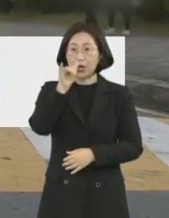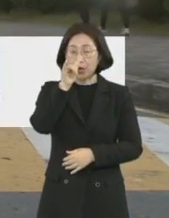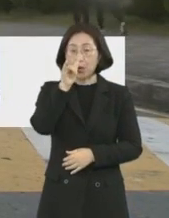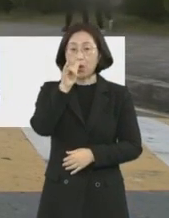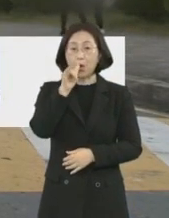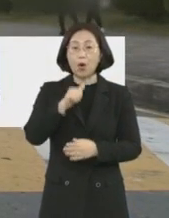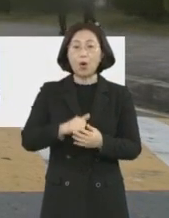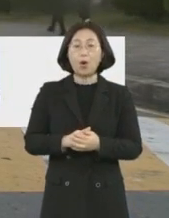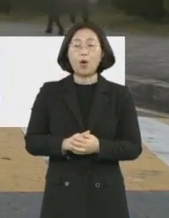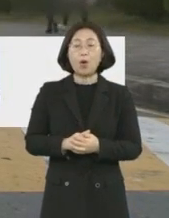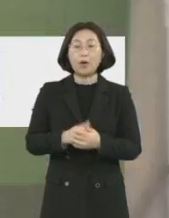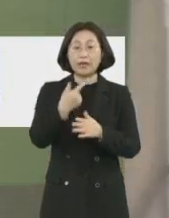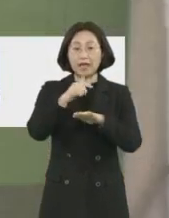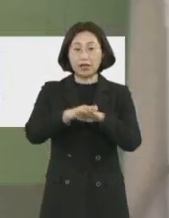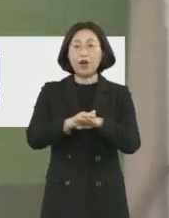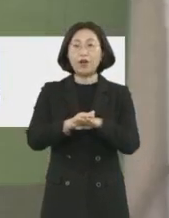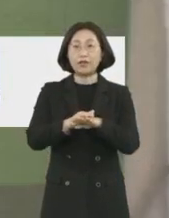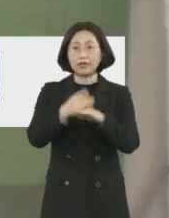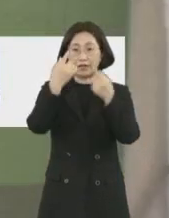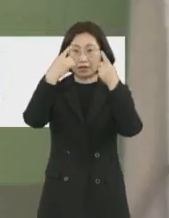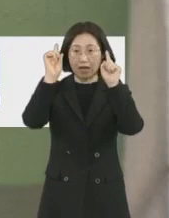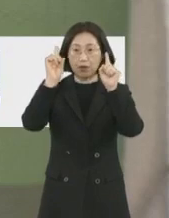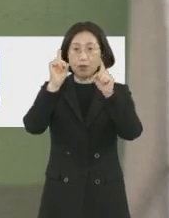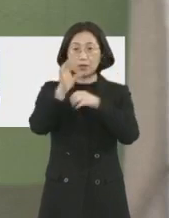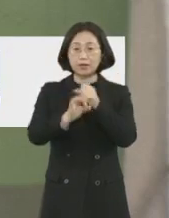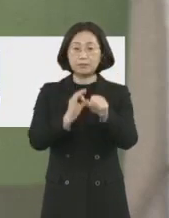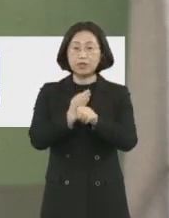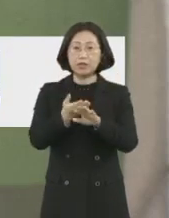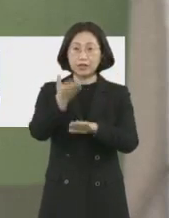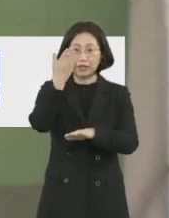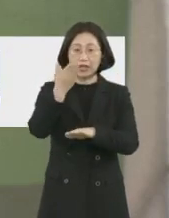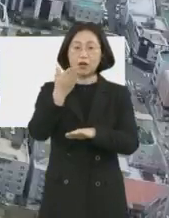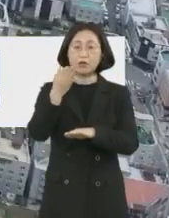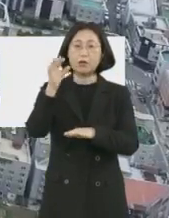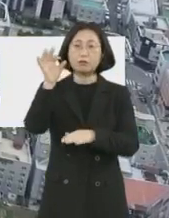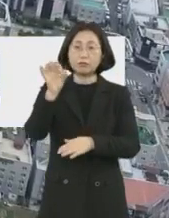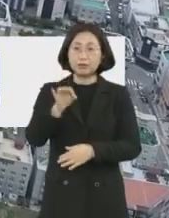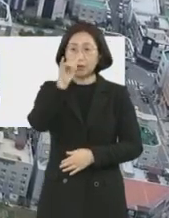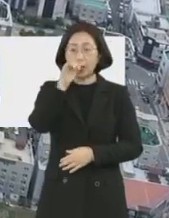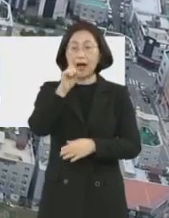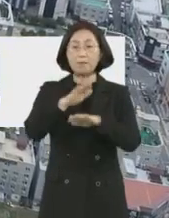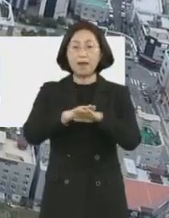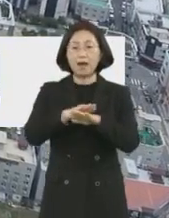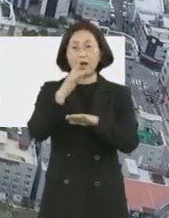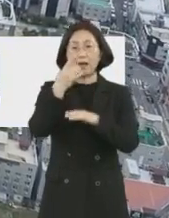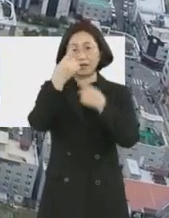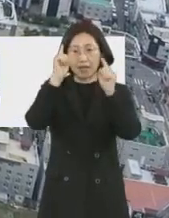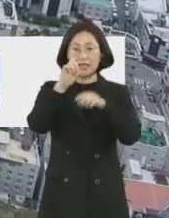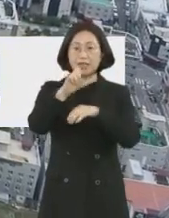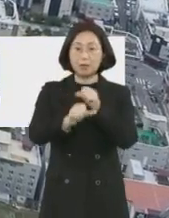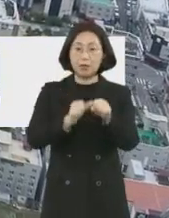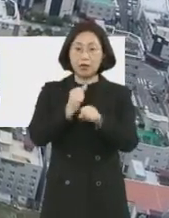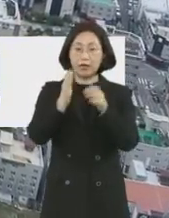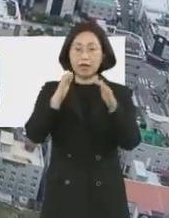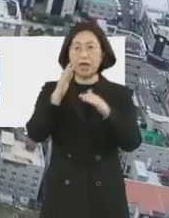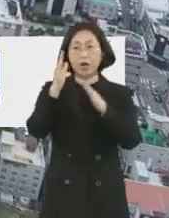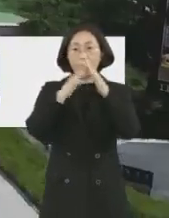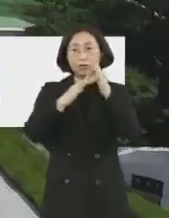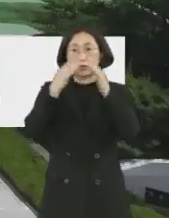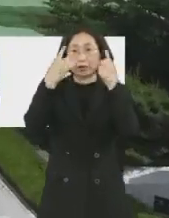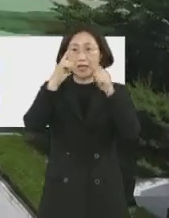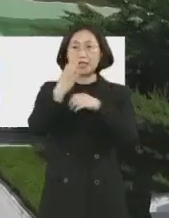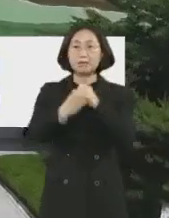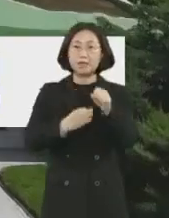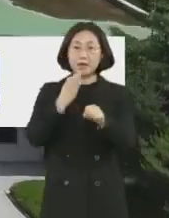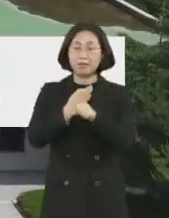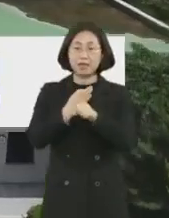넘게 등록금을 동결하고 대학원 등록금까지 소폭 인하했으며 한밭대는 15년째, 공주대 14년째,